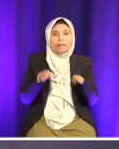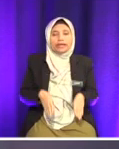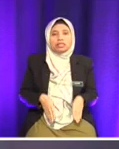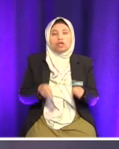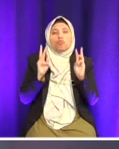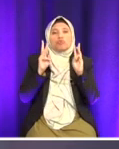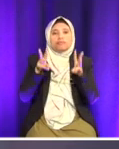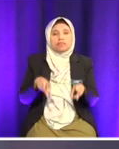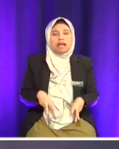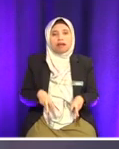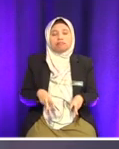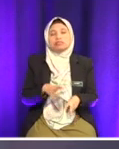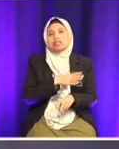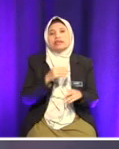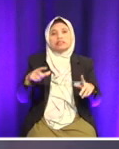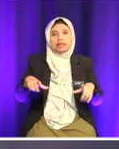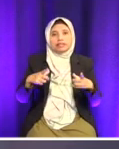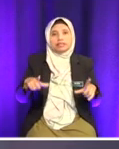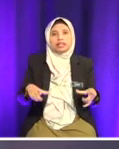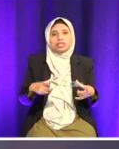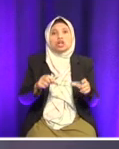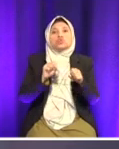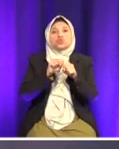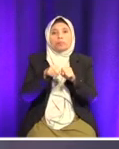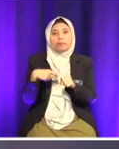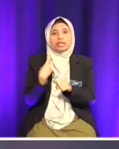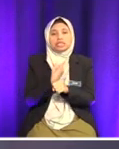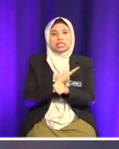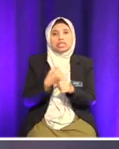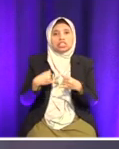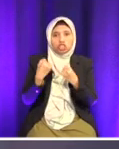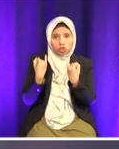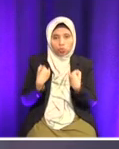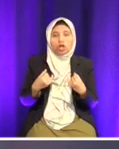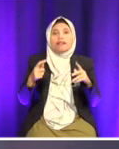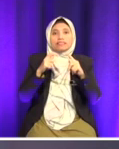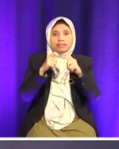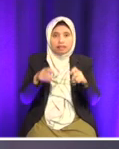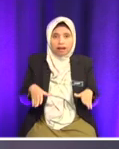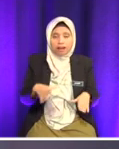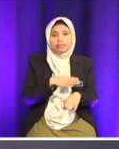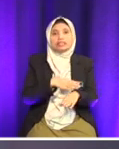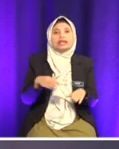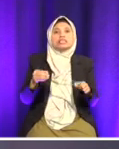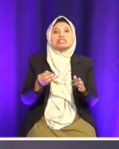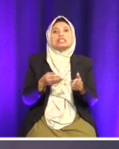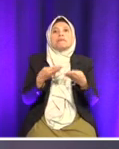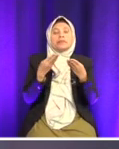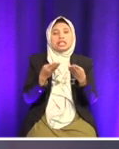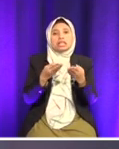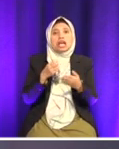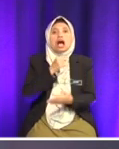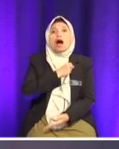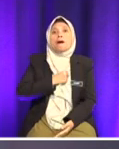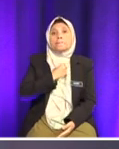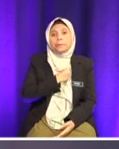salat Sunnah Witir dan sebagainya agar kita ini jiwa rasa tenang dan diberi keampunan oleh Allah dan juga